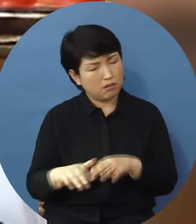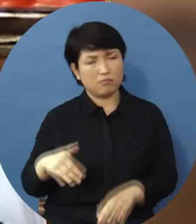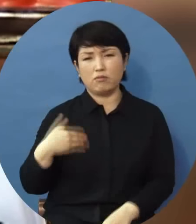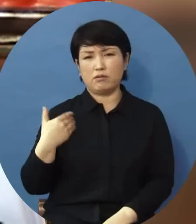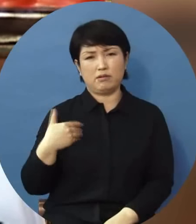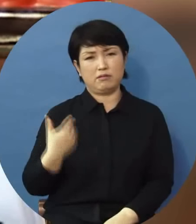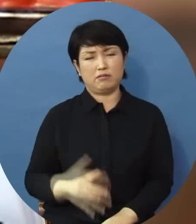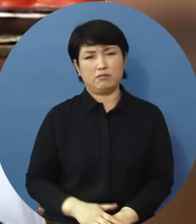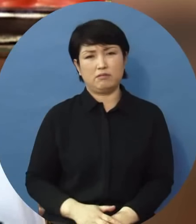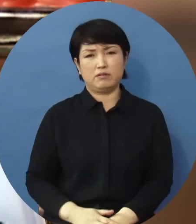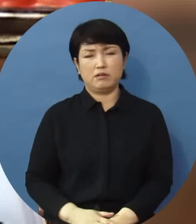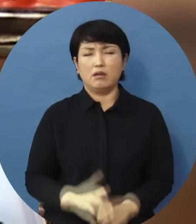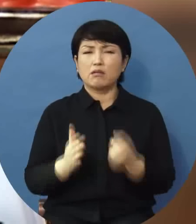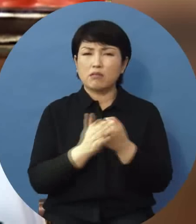몰라.